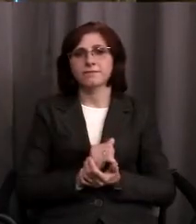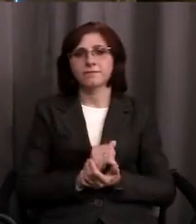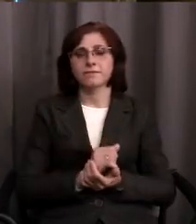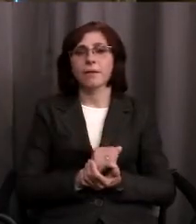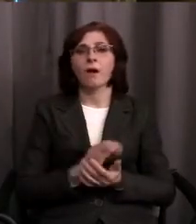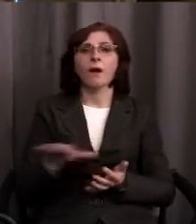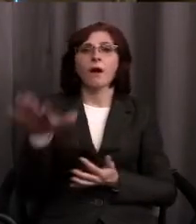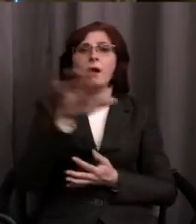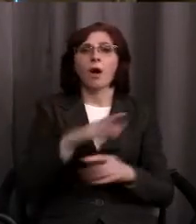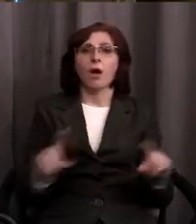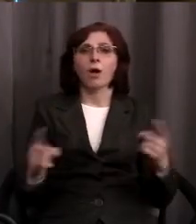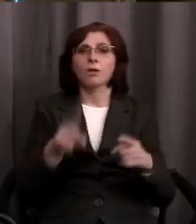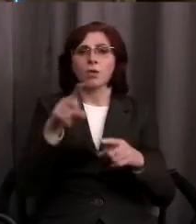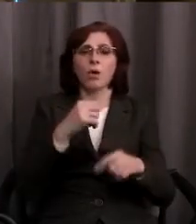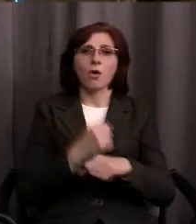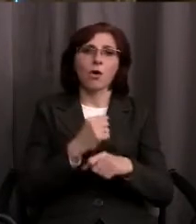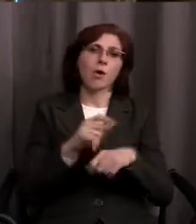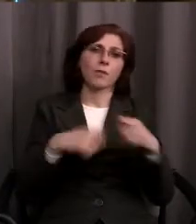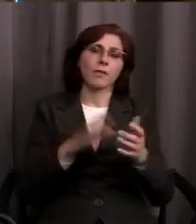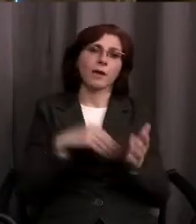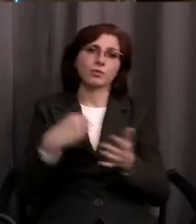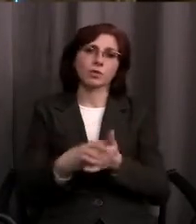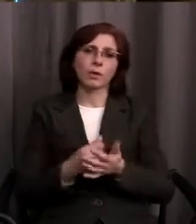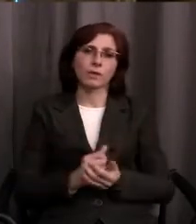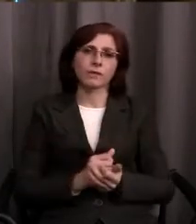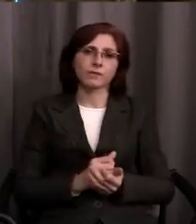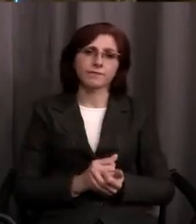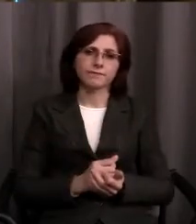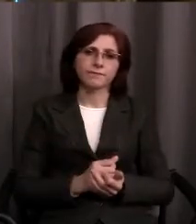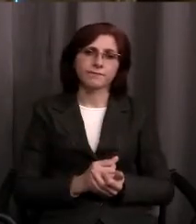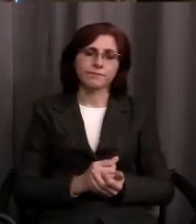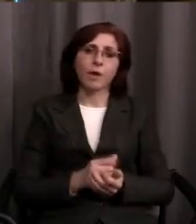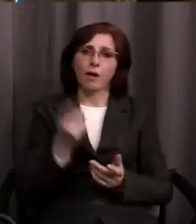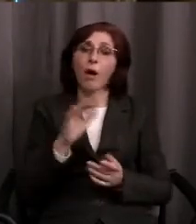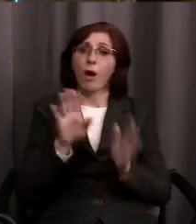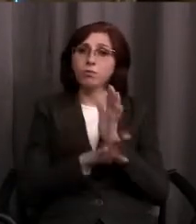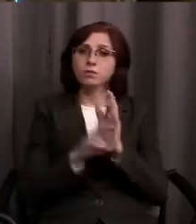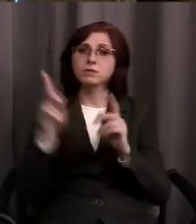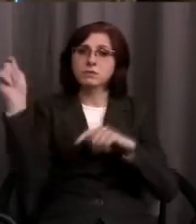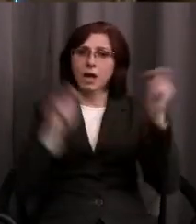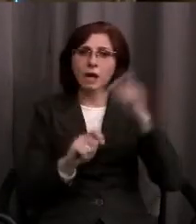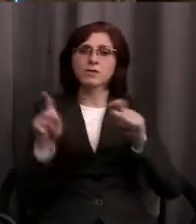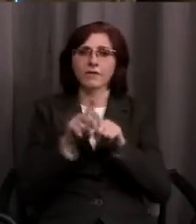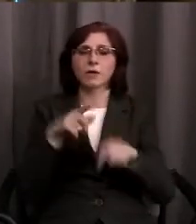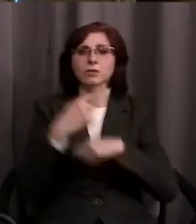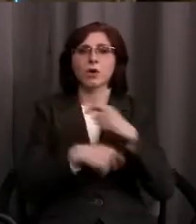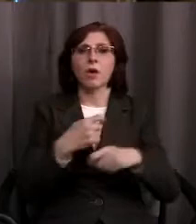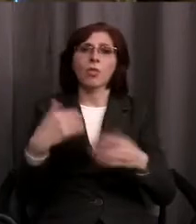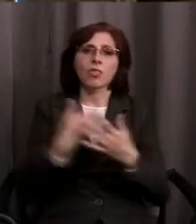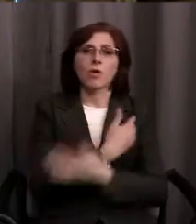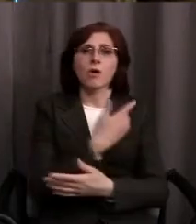Te organizacje robią na przykład oprócz zjazdów robią chociażby takie